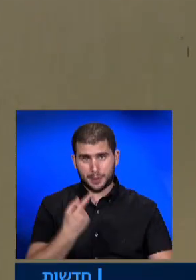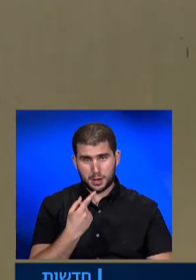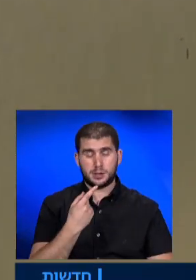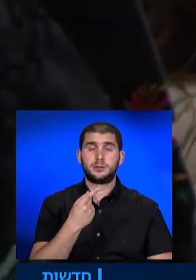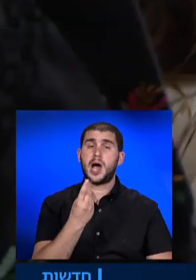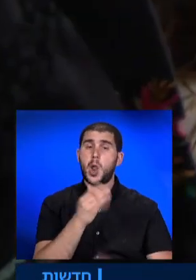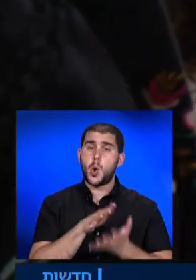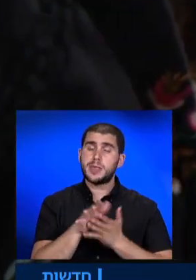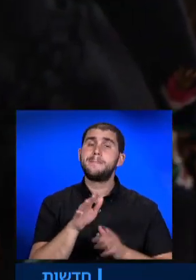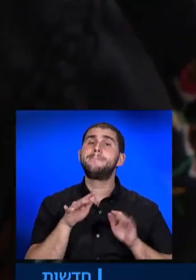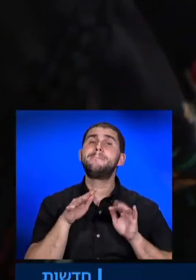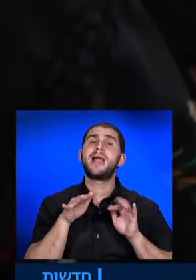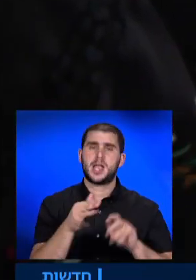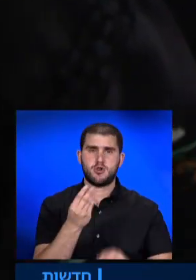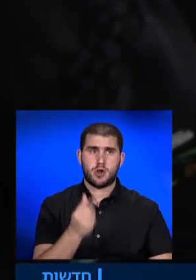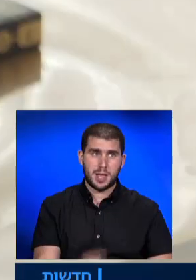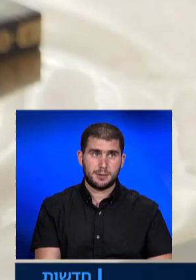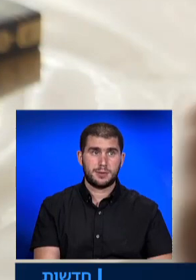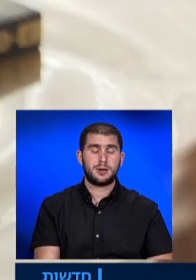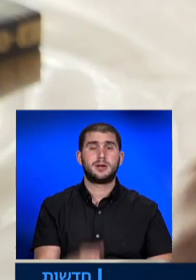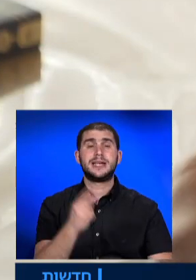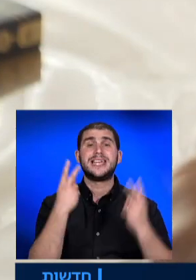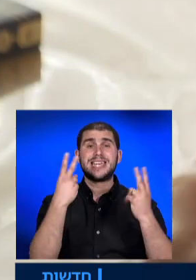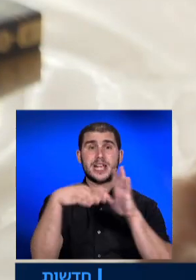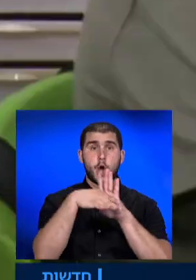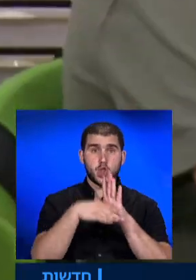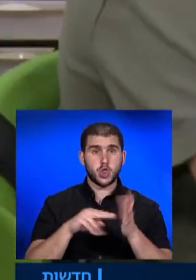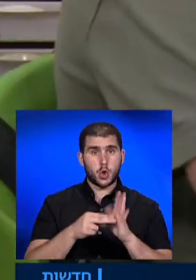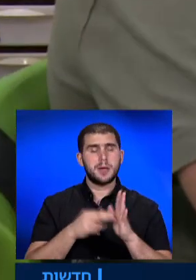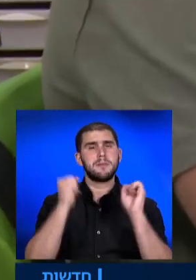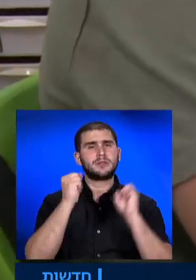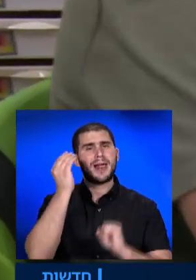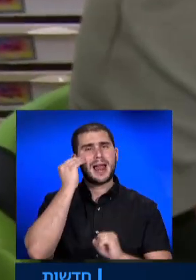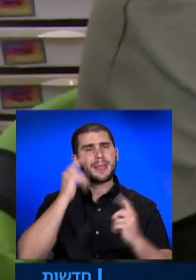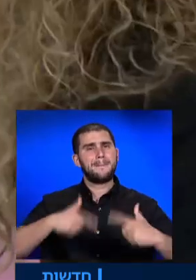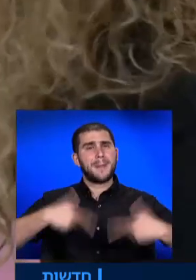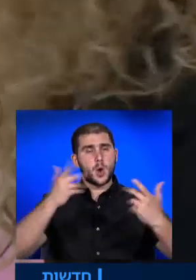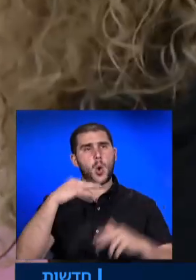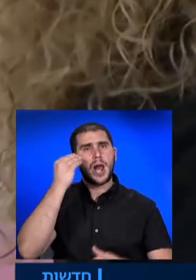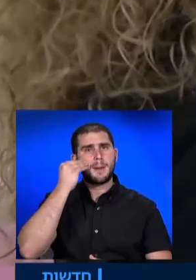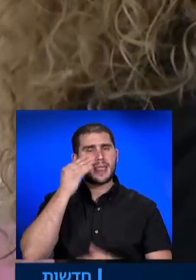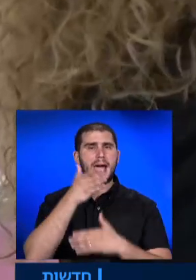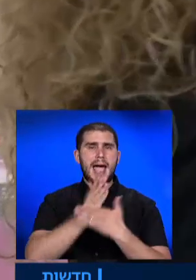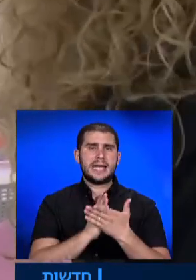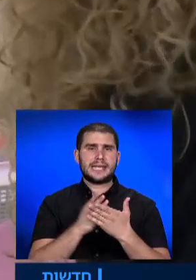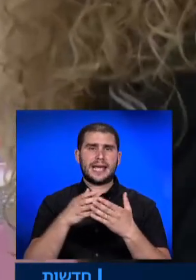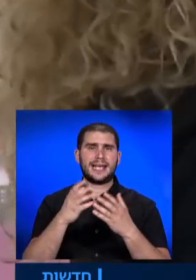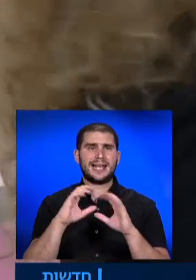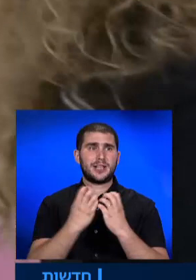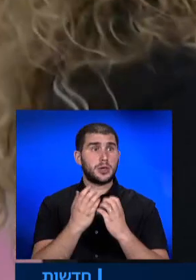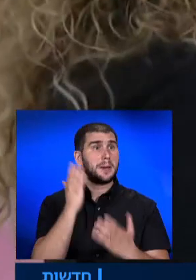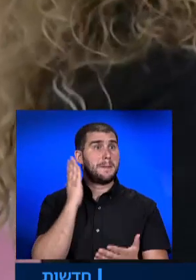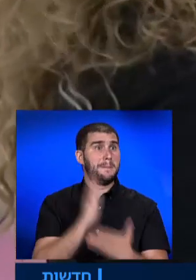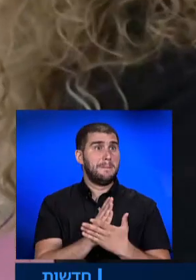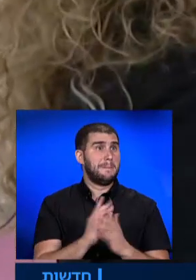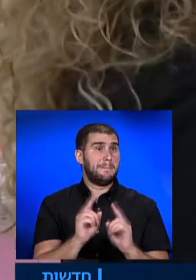שקלים. עקרונות התוכנית מתבססים על למידה מרחוק ולמידה בחצי הכיתות. פתאום באמצע יום אחד קראו